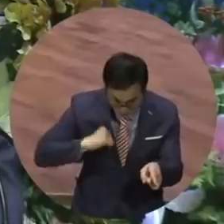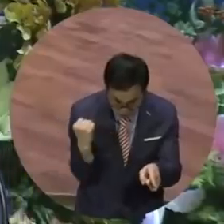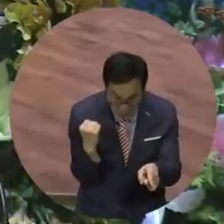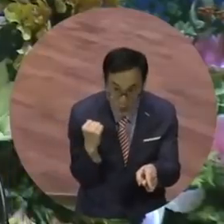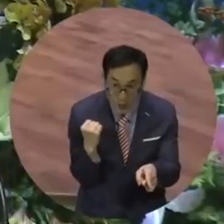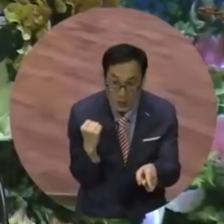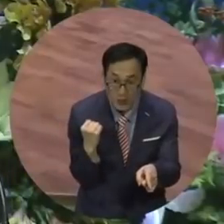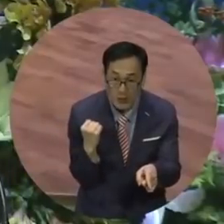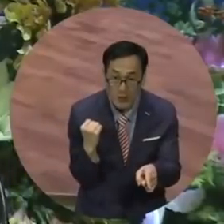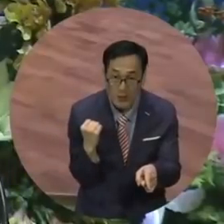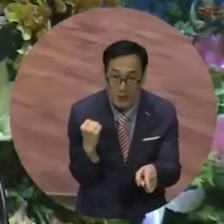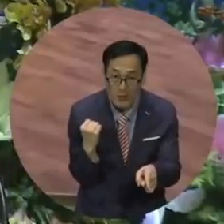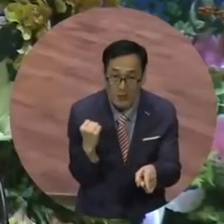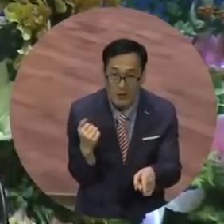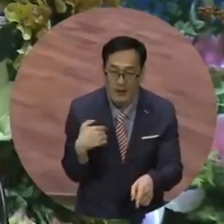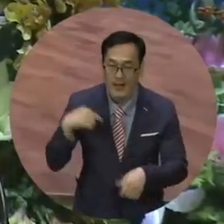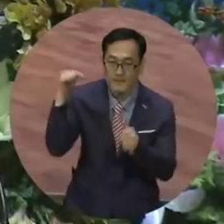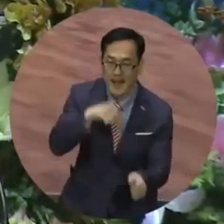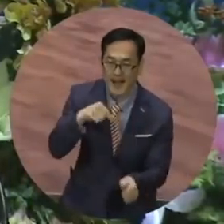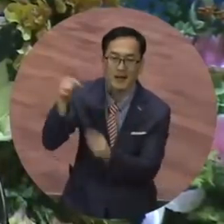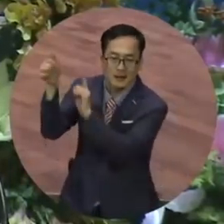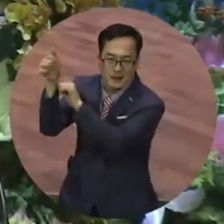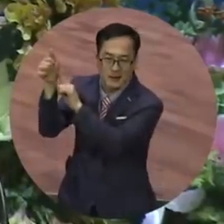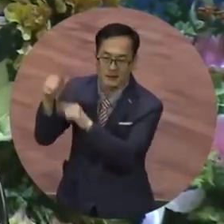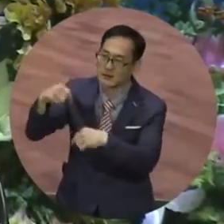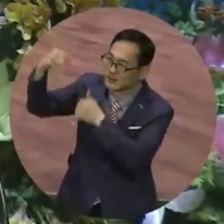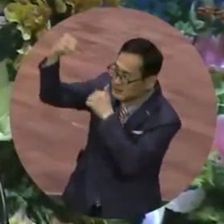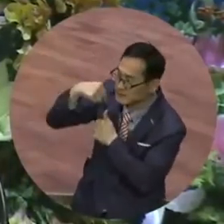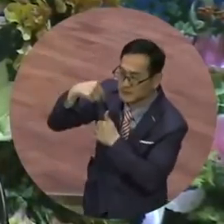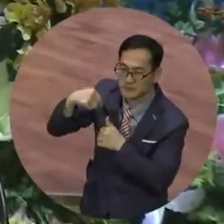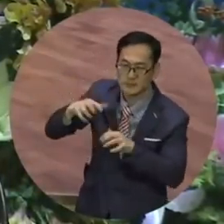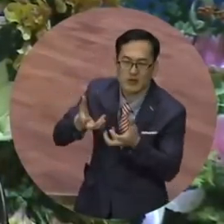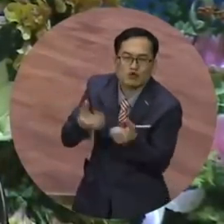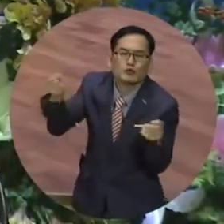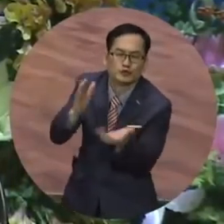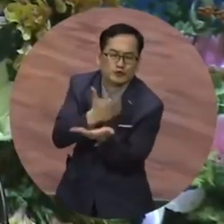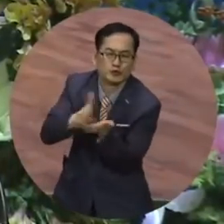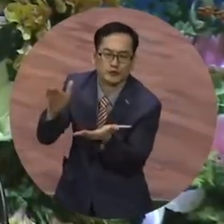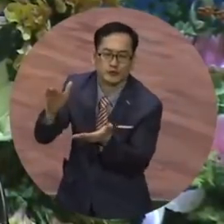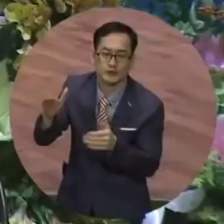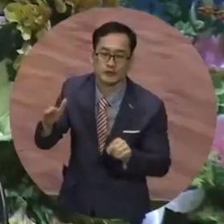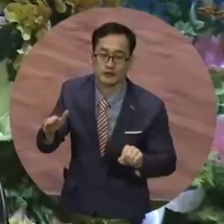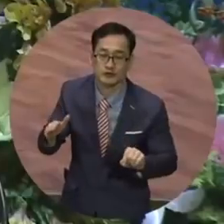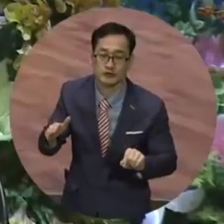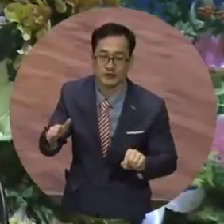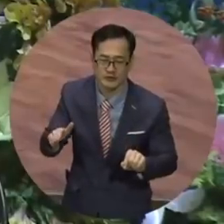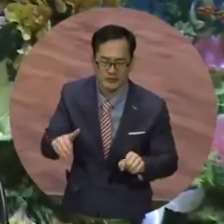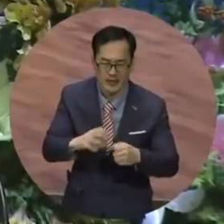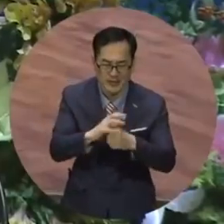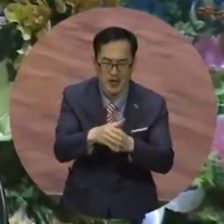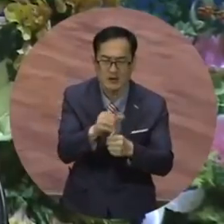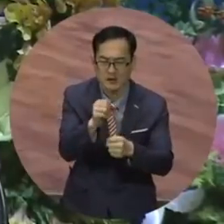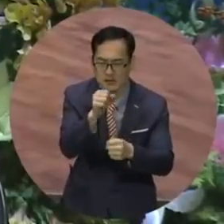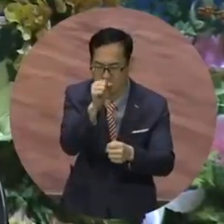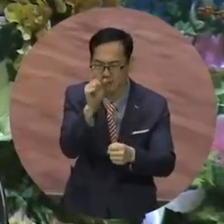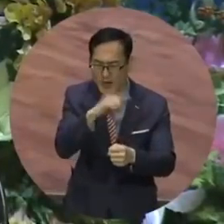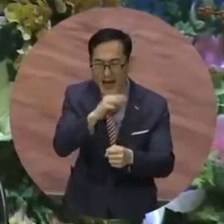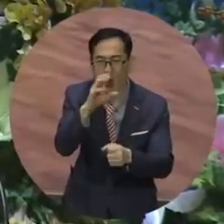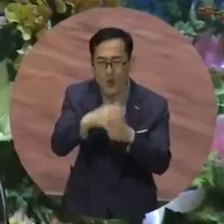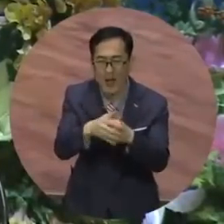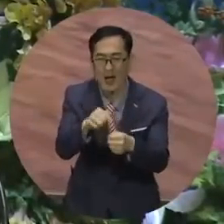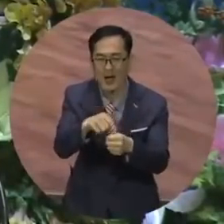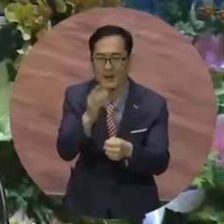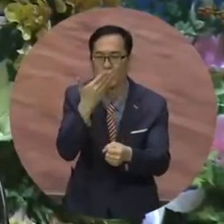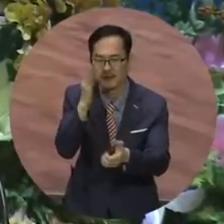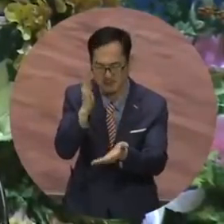이 약속을 누가 알았냐? 사단이란 영적 존재. 그것도 안 보여요. 하나님을